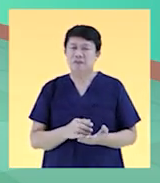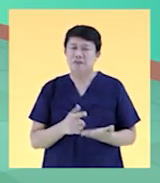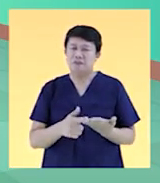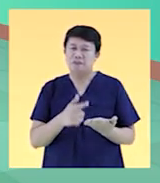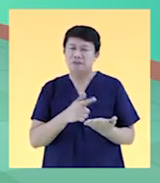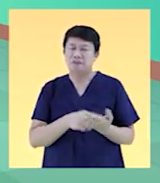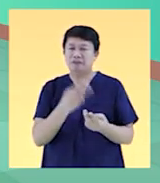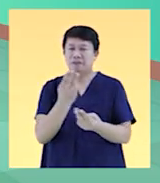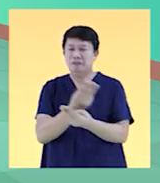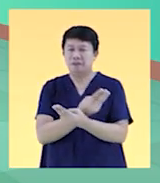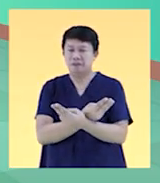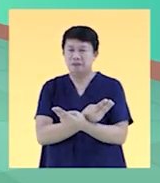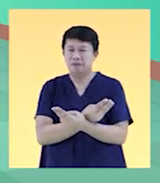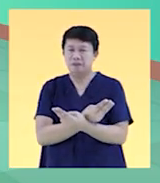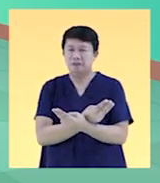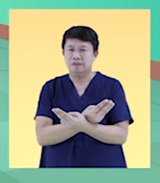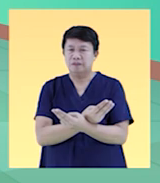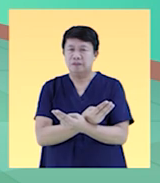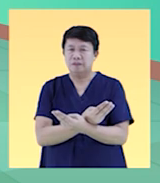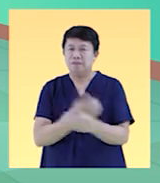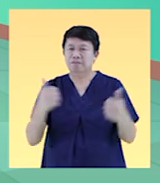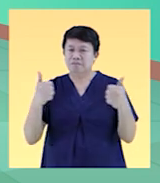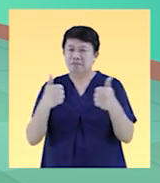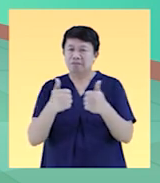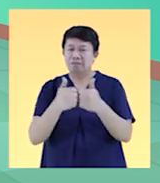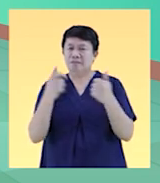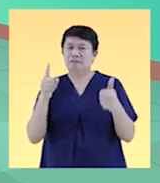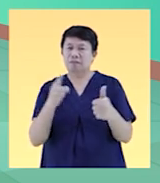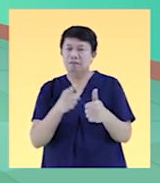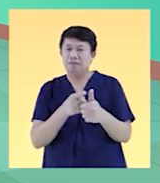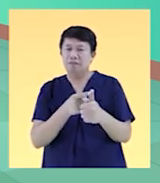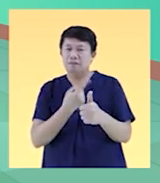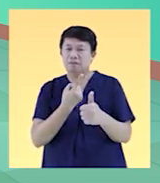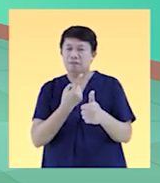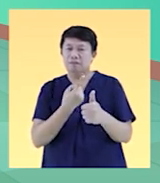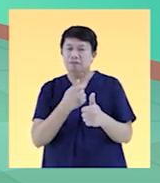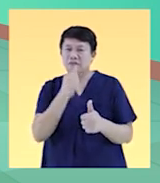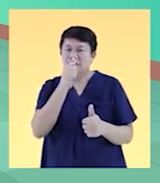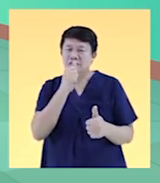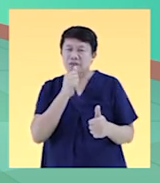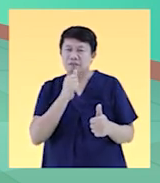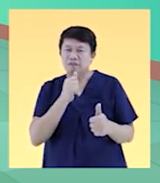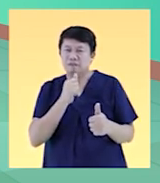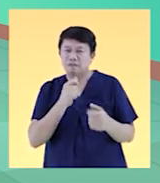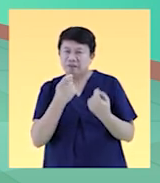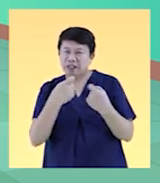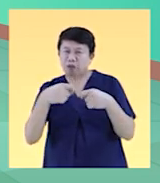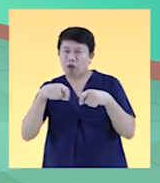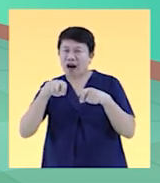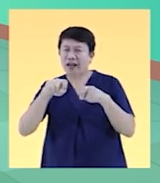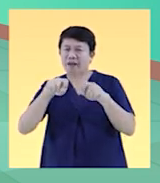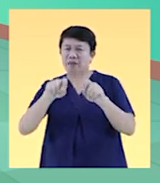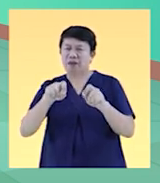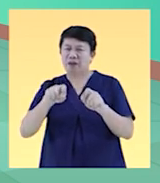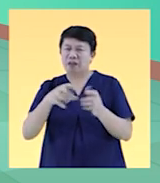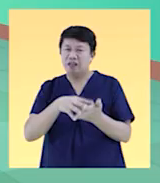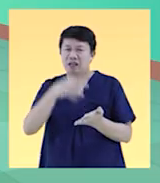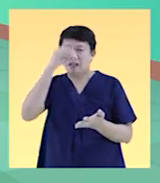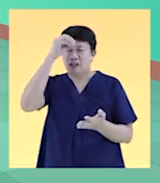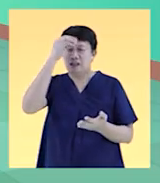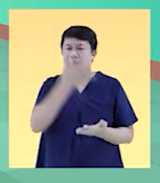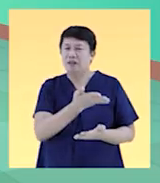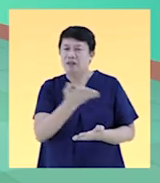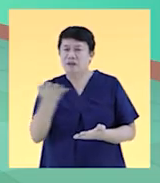sa mathematics. Challenging man sa una, basta pinagsikapan mong aralin ang mga ito'y